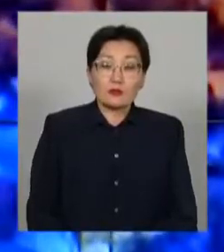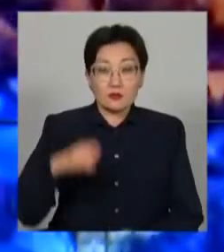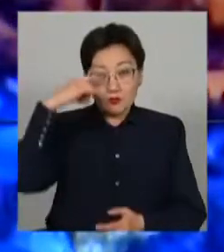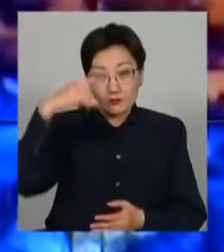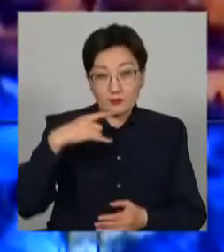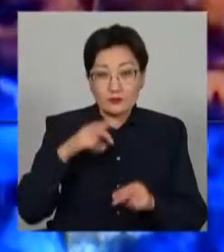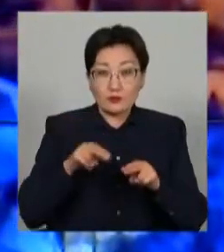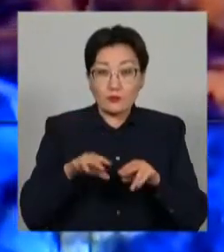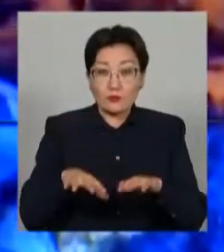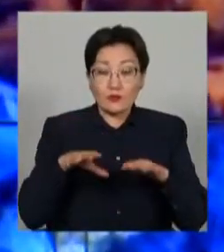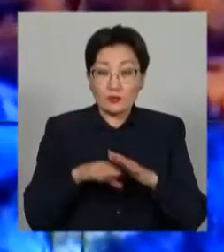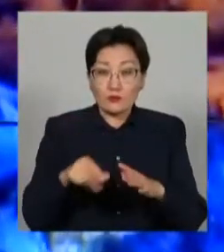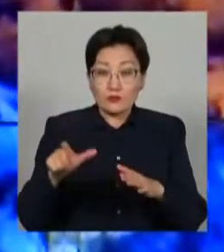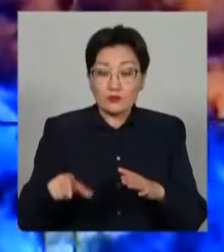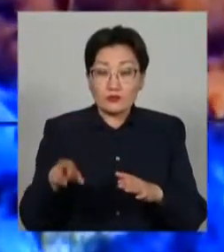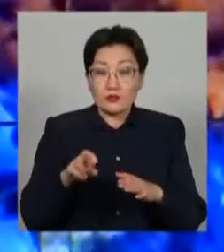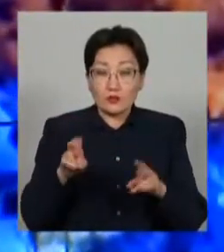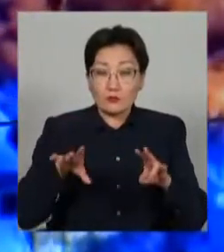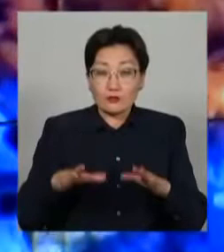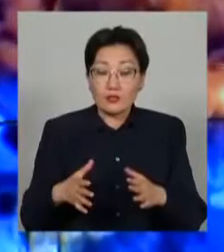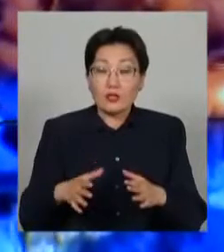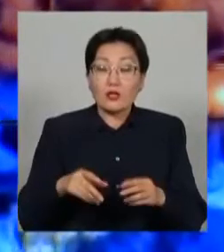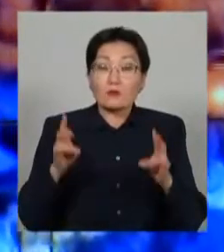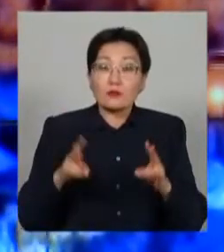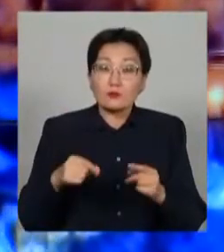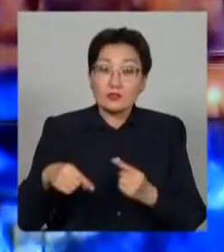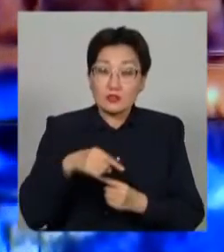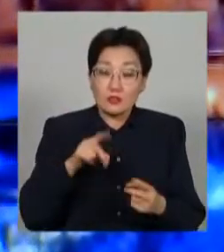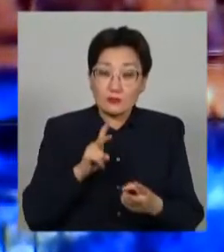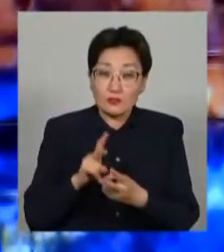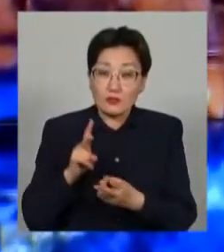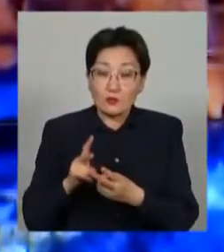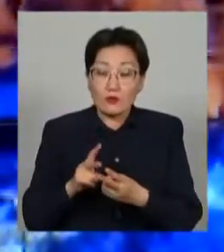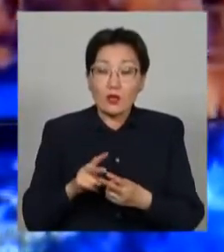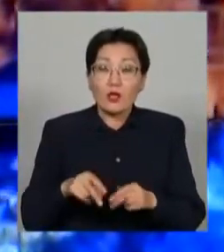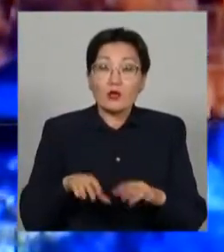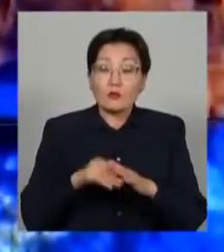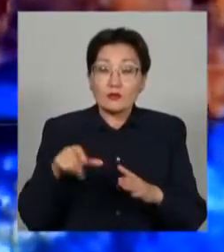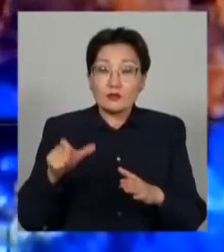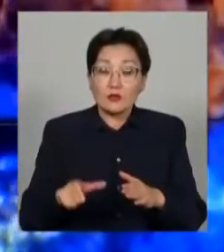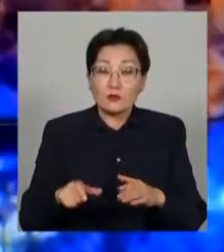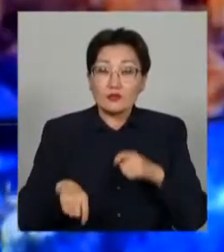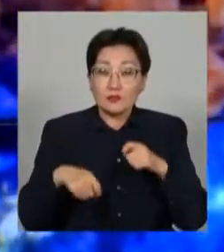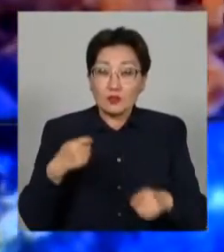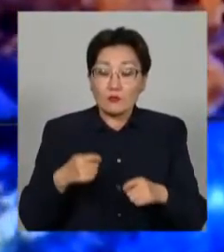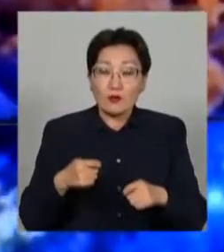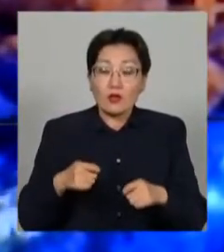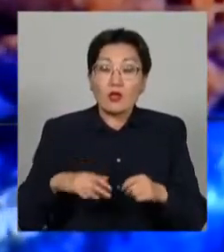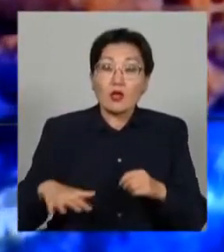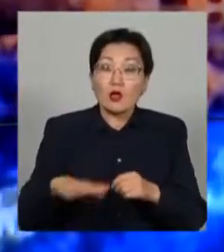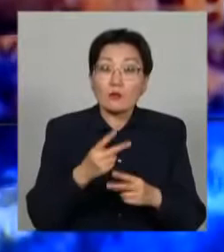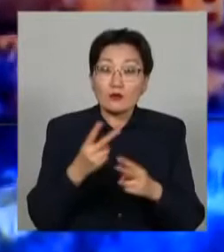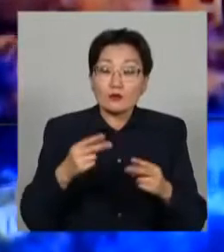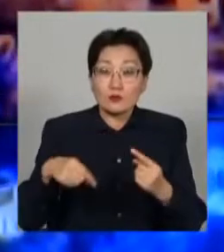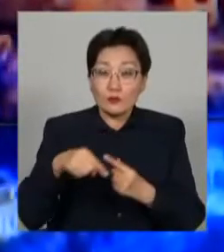Еліміздің парламент мәжілісінің депутаттары қаңтар оқиғасында зардап шеккен кәсіпкерлермен кездесті. Атқамінерлер қомақты шығынға батқан учаскеде болып,